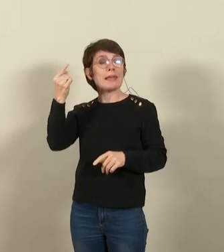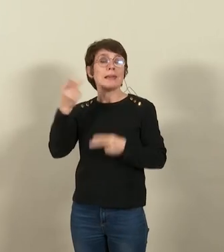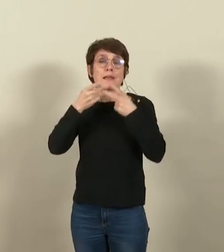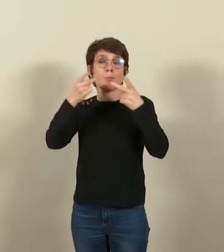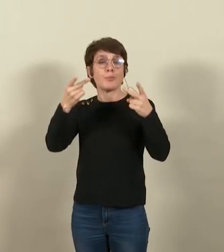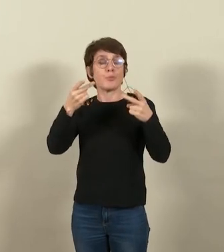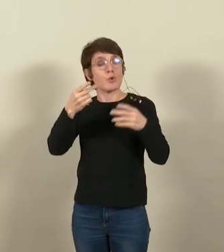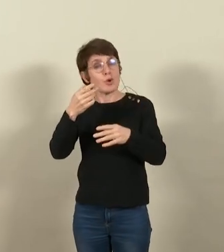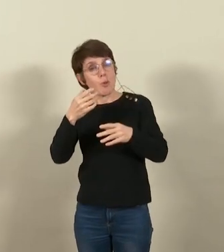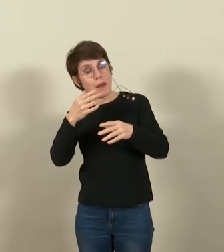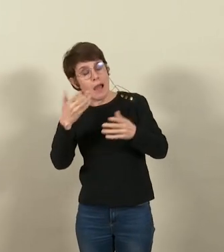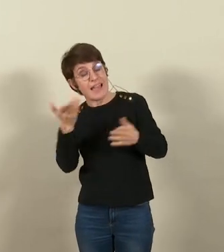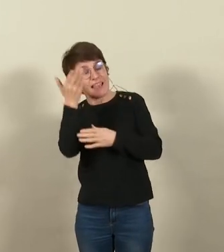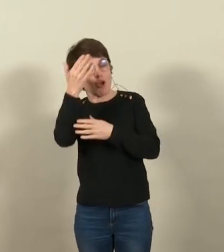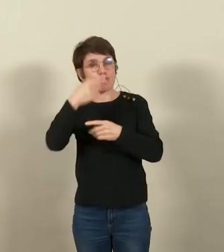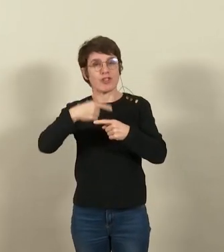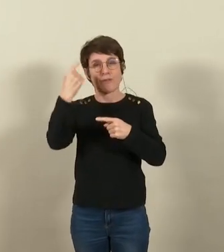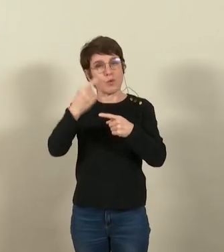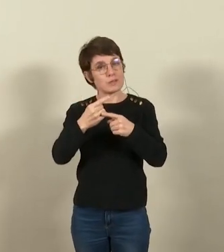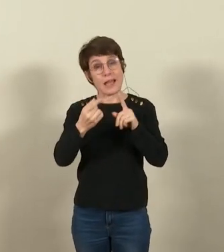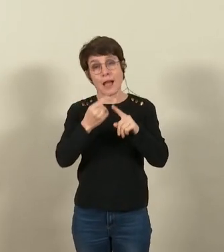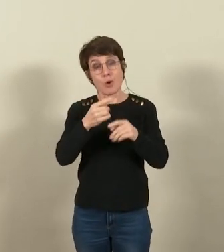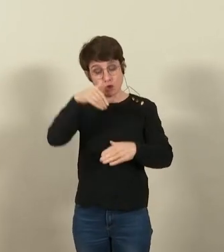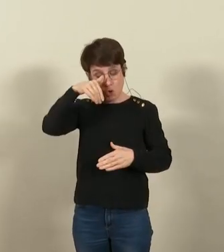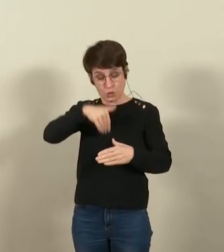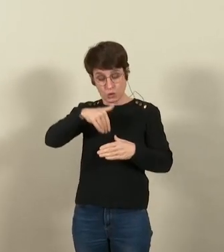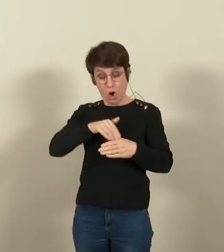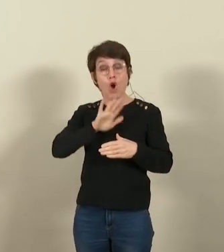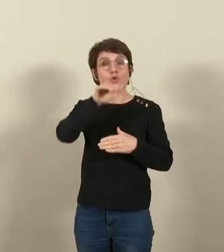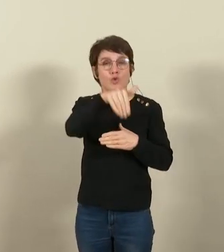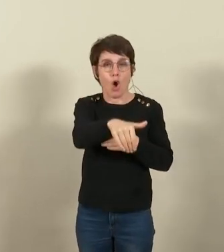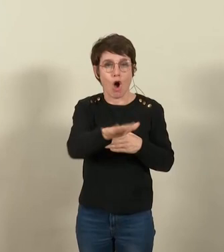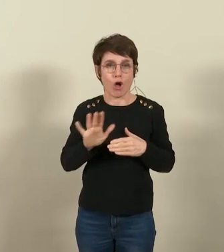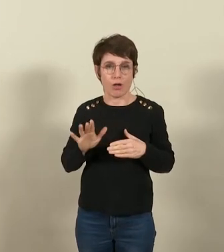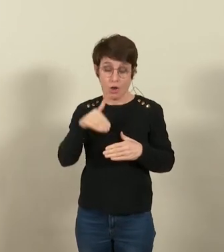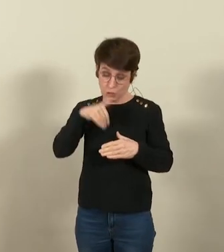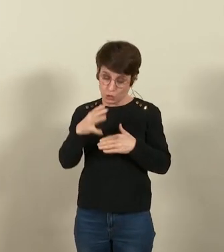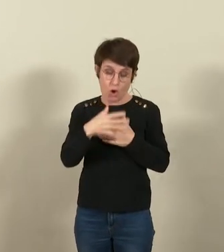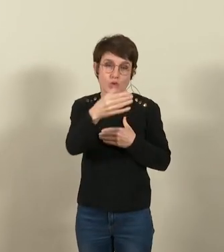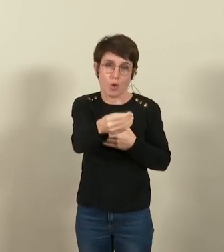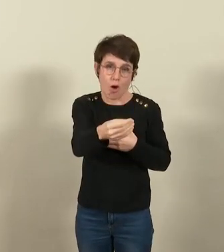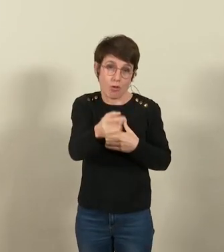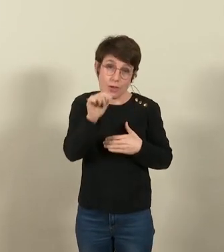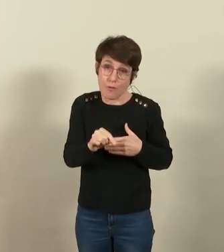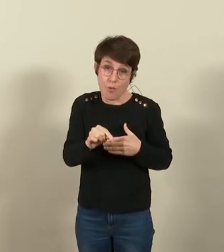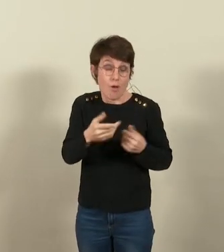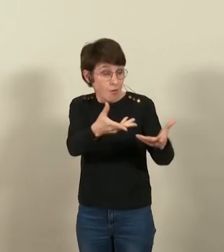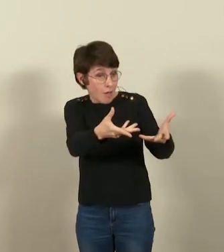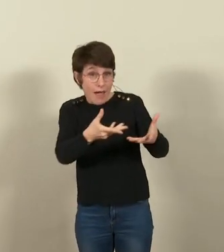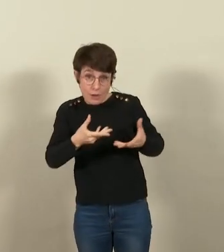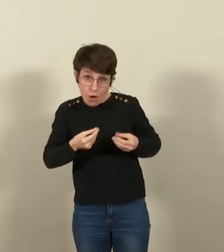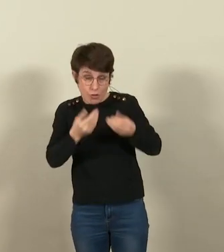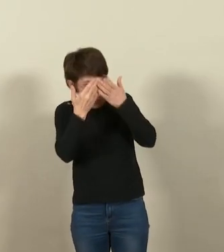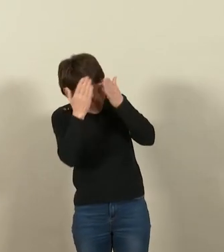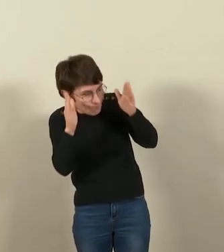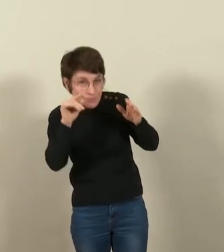dedans il y a un dehors pour pouvoir accueillir il faut qu'il y ait un dedans et un dehors parce que pour pouvoir accueillir et être hospitalier